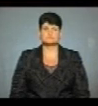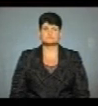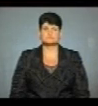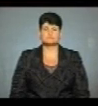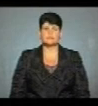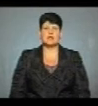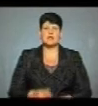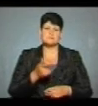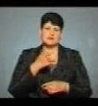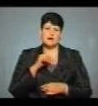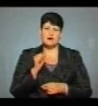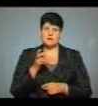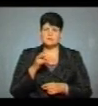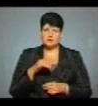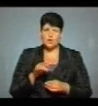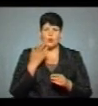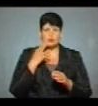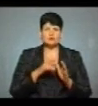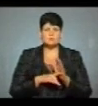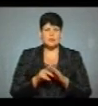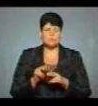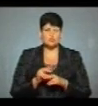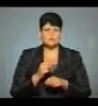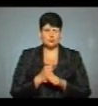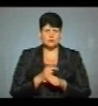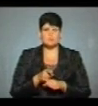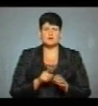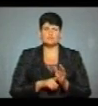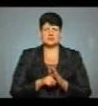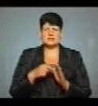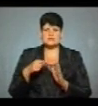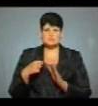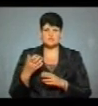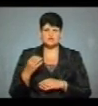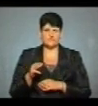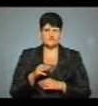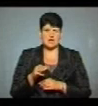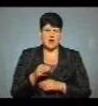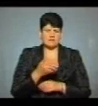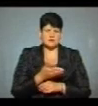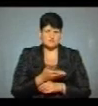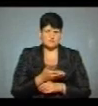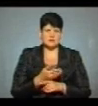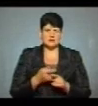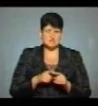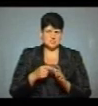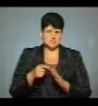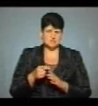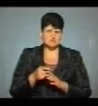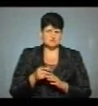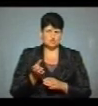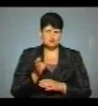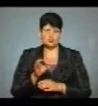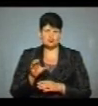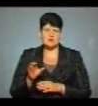Пане Андрію, власне, коли розпочали ремонтні роботи, тому що ми розпочали знімати ще в травні такі сюжети, скільки часу